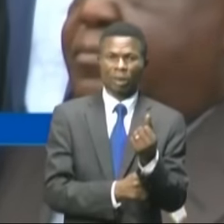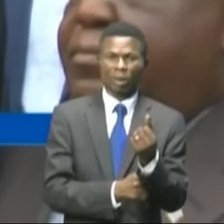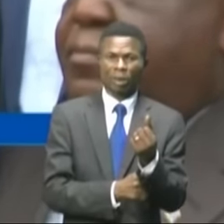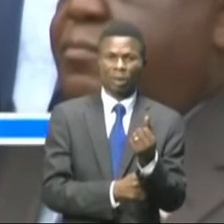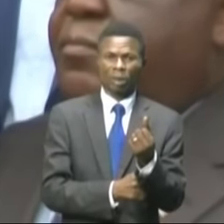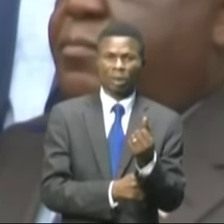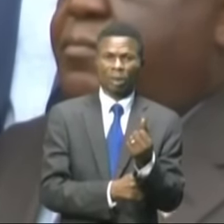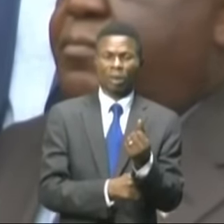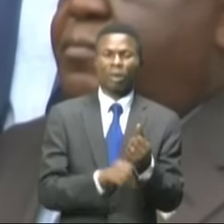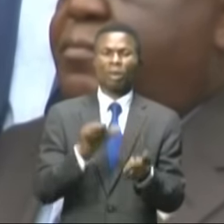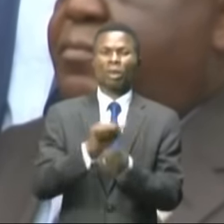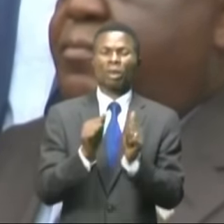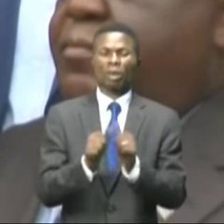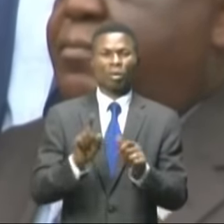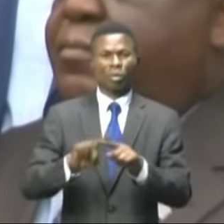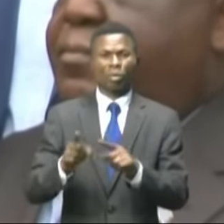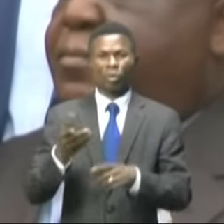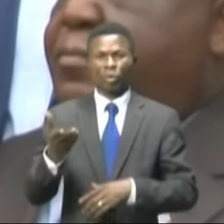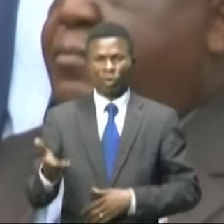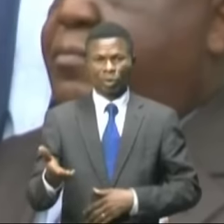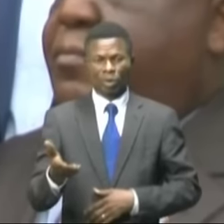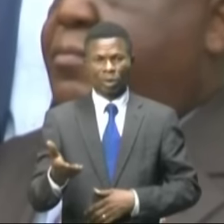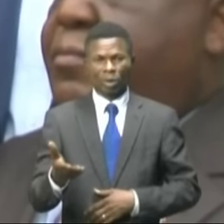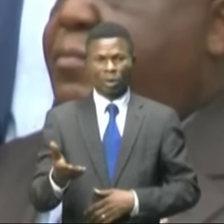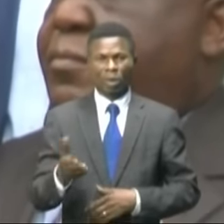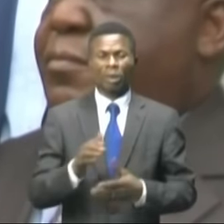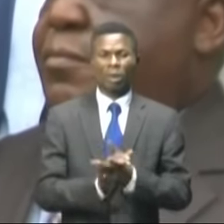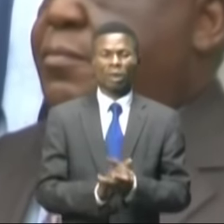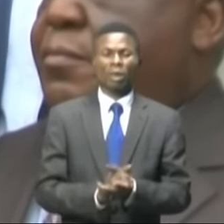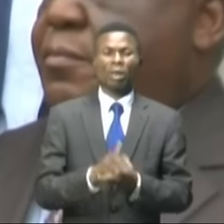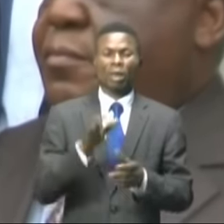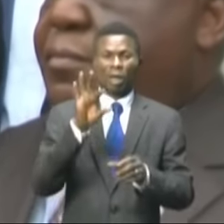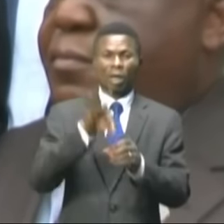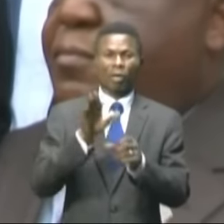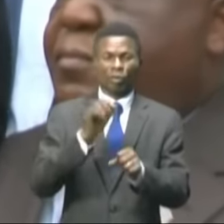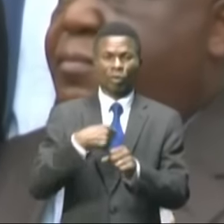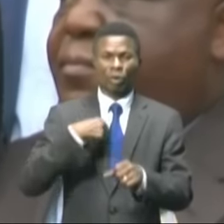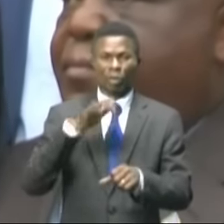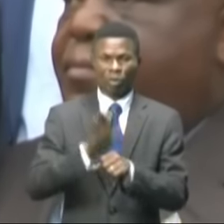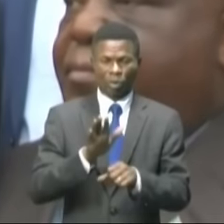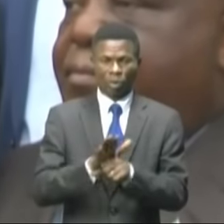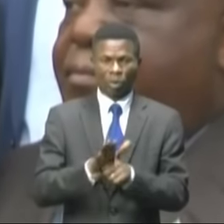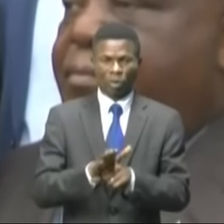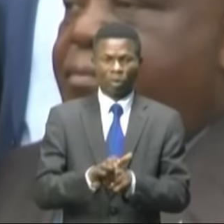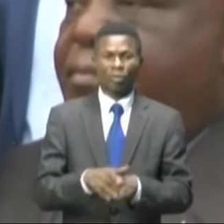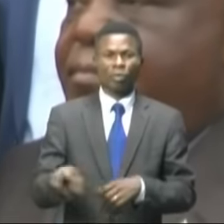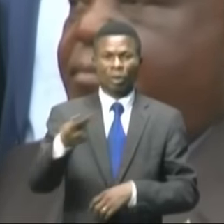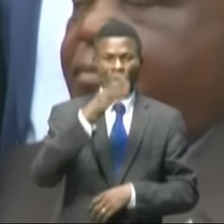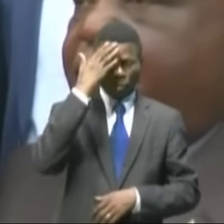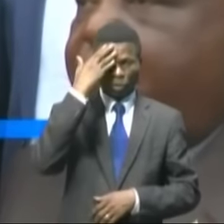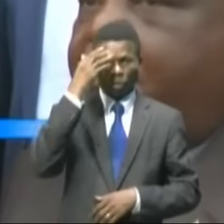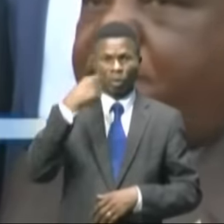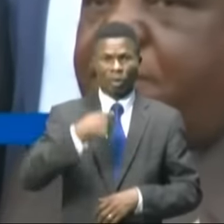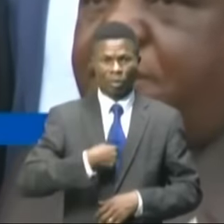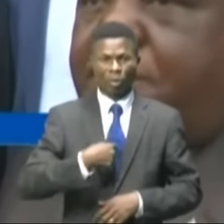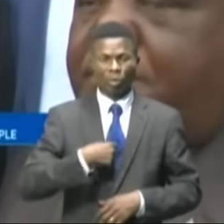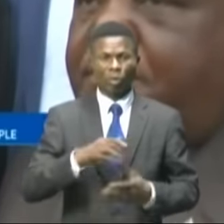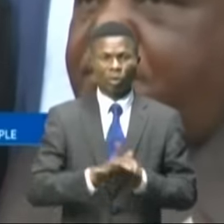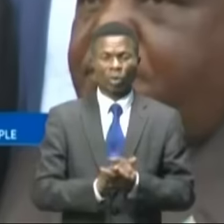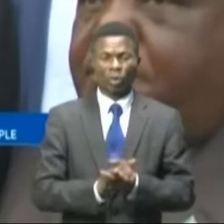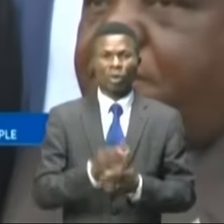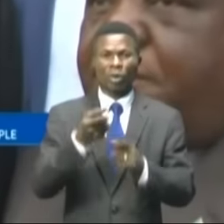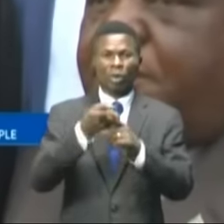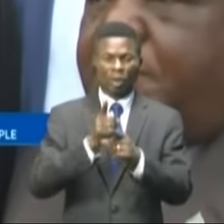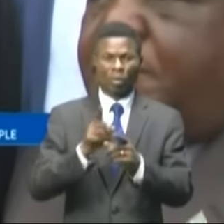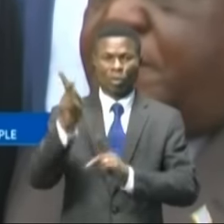à tous nos collègues députés de voter massivement pour lui. Et comme vous savez, c'est une personnalité issue de